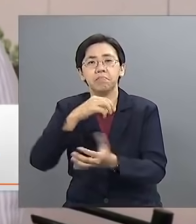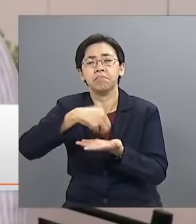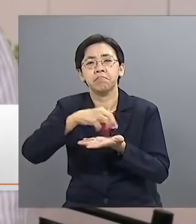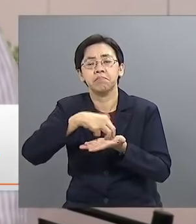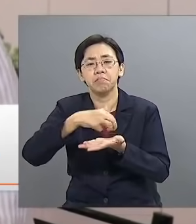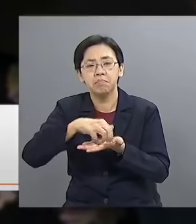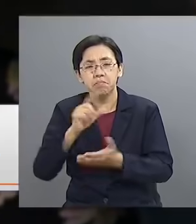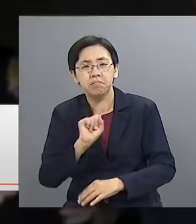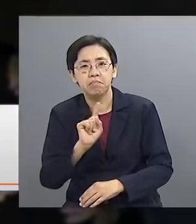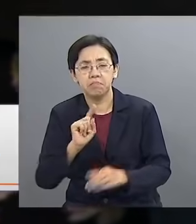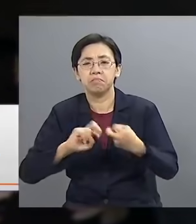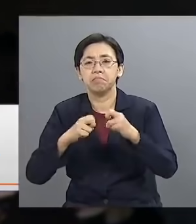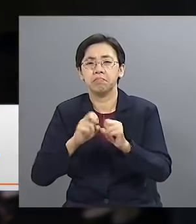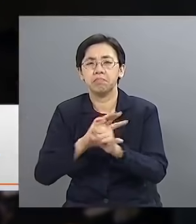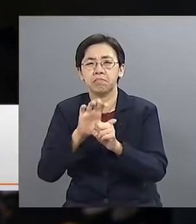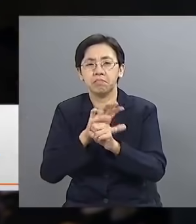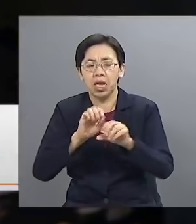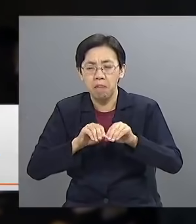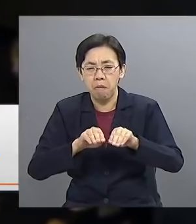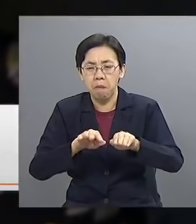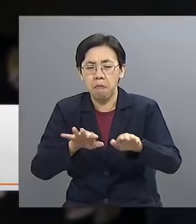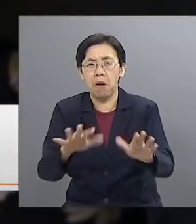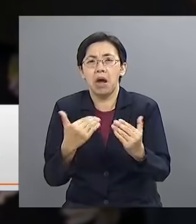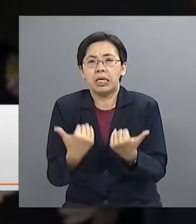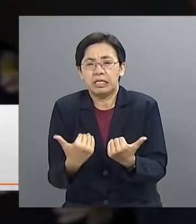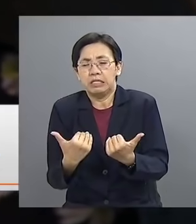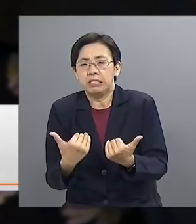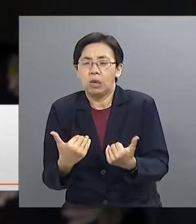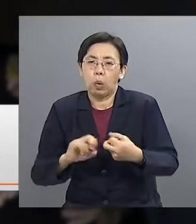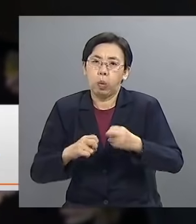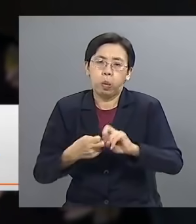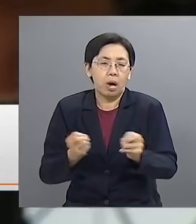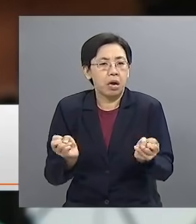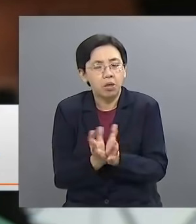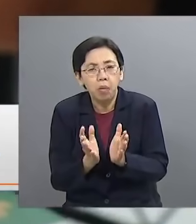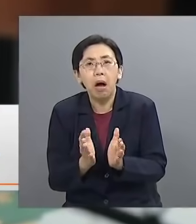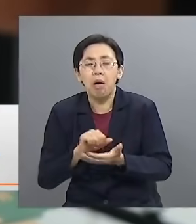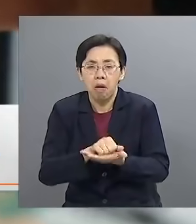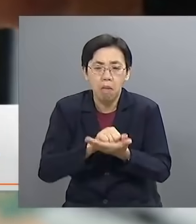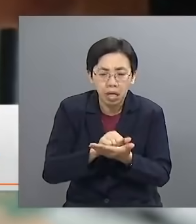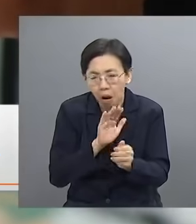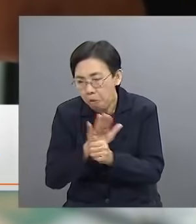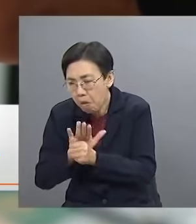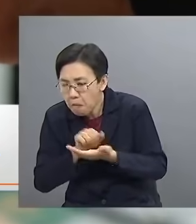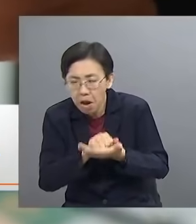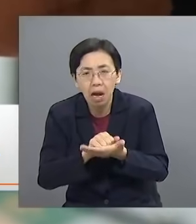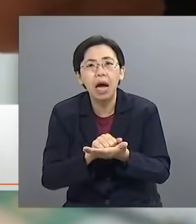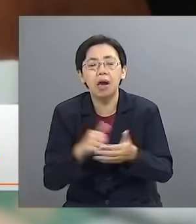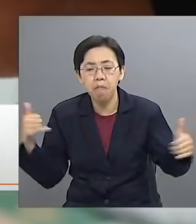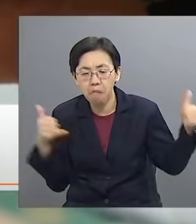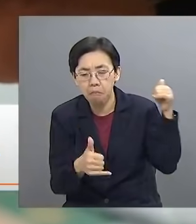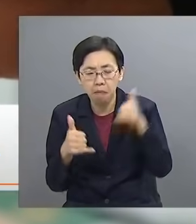านการณ์การแพร่ระบาดของโควิด -19 รอบใหม่นี้ส่งผลกระทบต่อการบริการลูกค้าอยู่บ้างค่ะแต่ว่าการระบาดรอบ